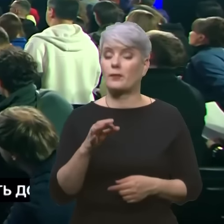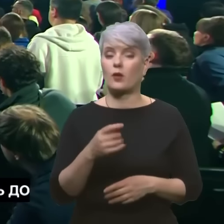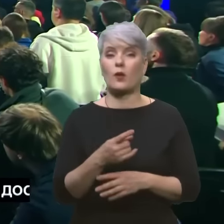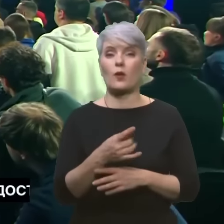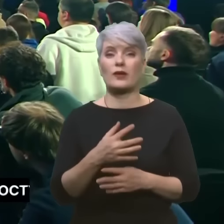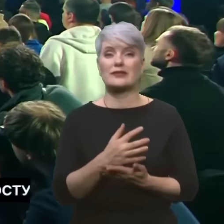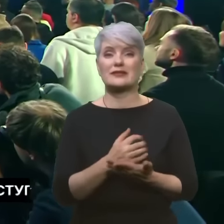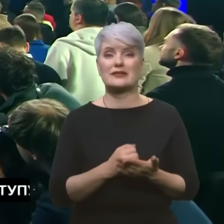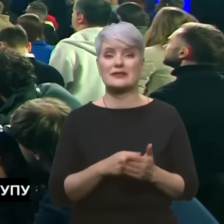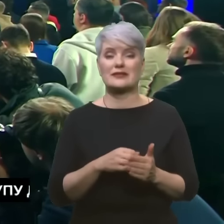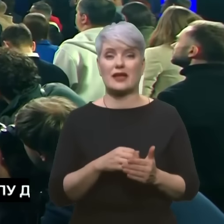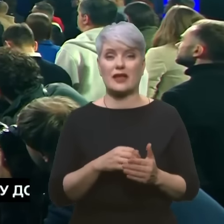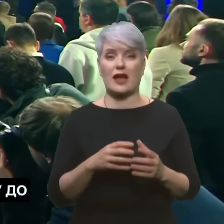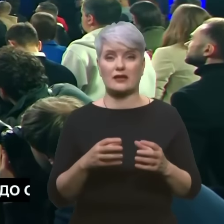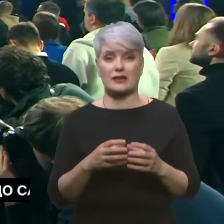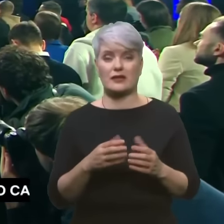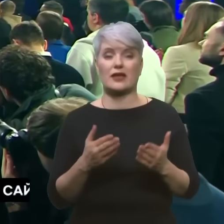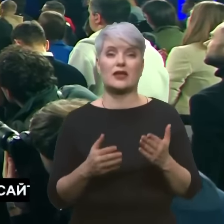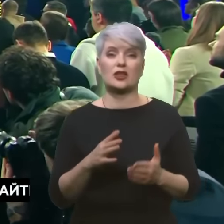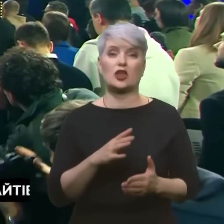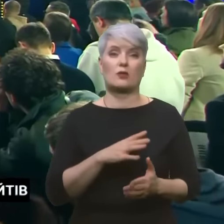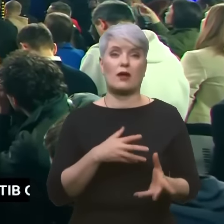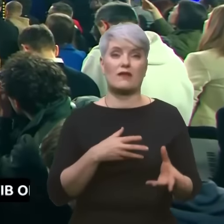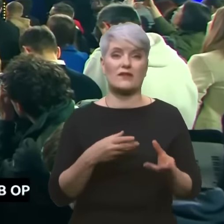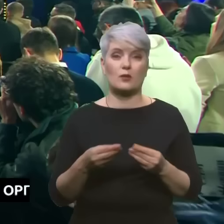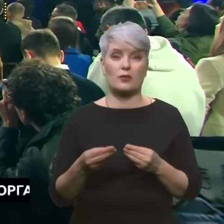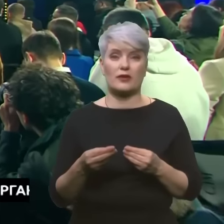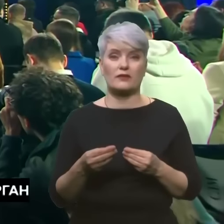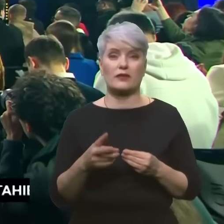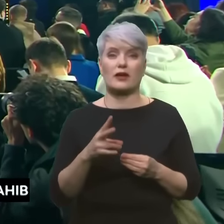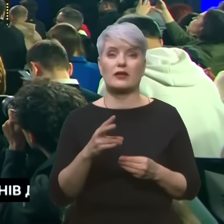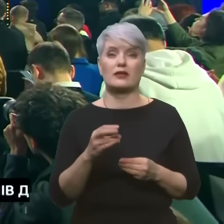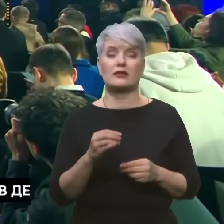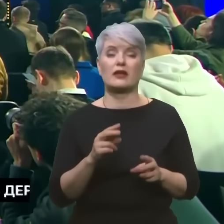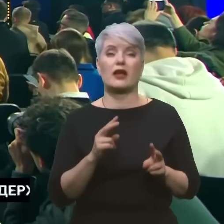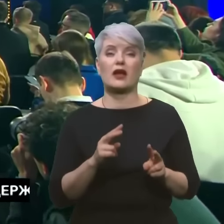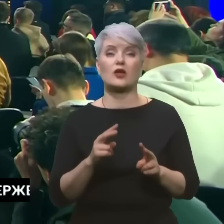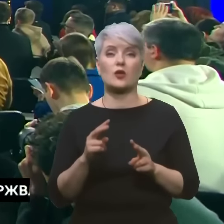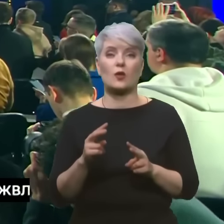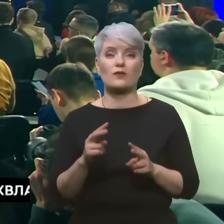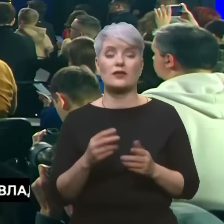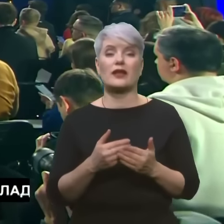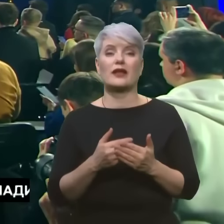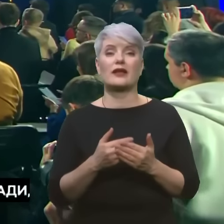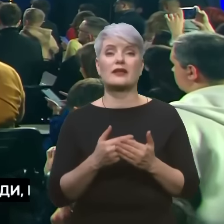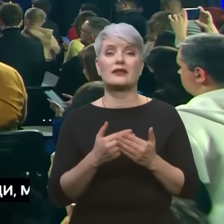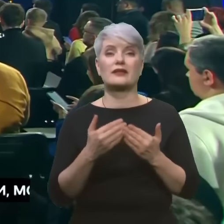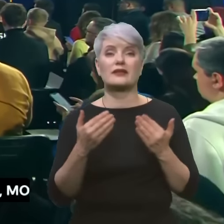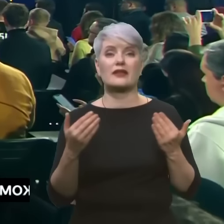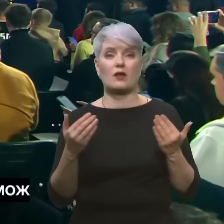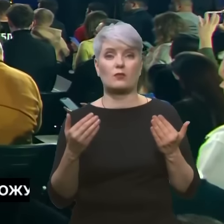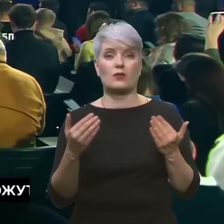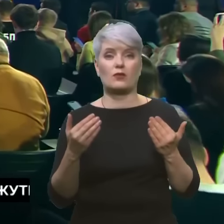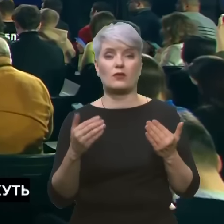снаряди, про те, що ви кажете, і чи мали вони вплив. Неконтрольоване небо з боку України – це мало